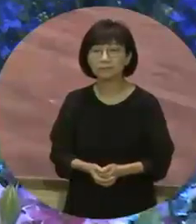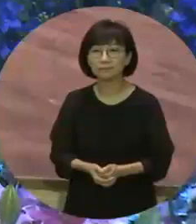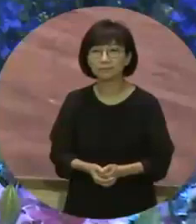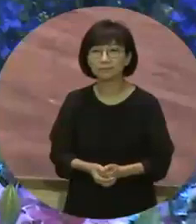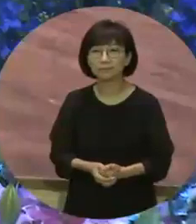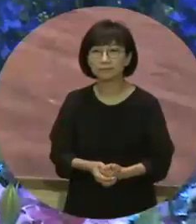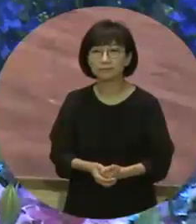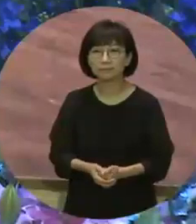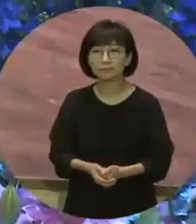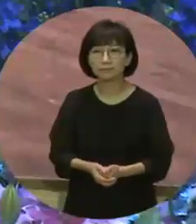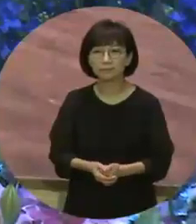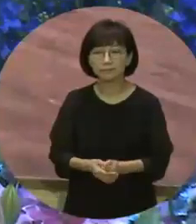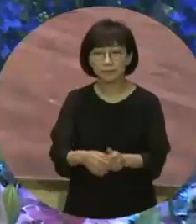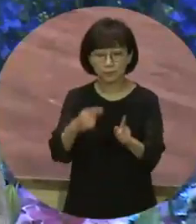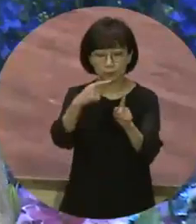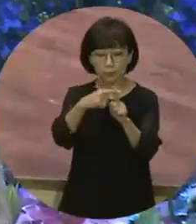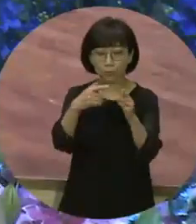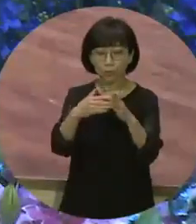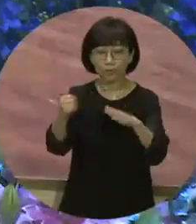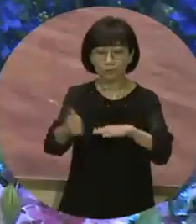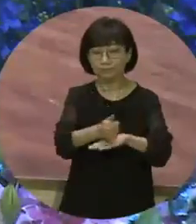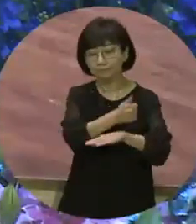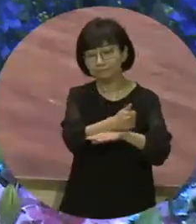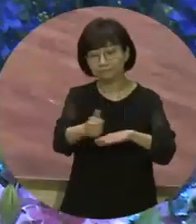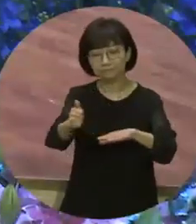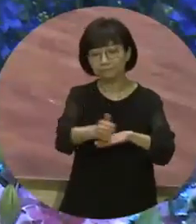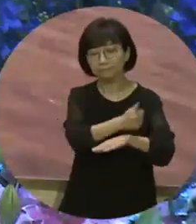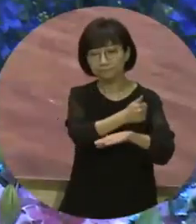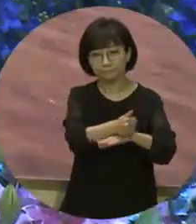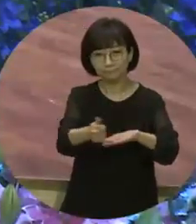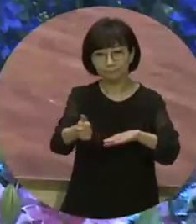교회는 다녀도 하나님 말씀을